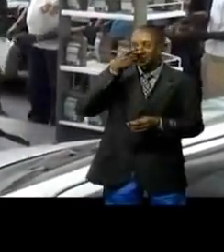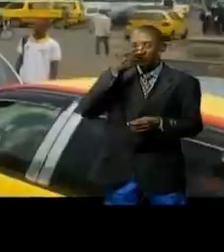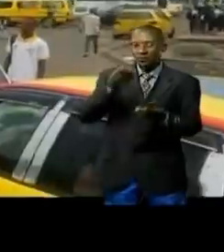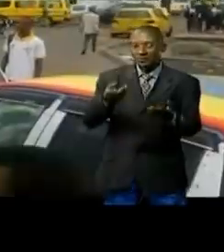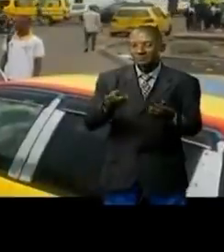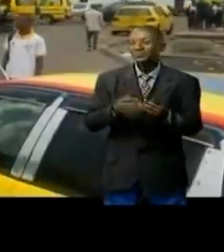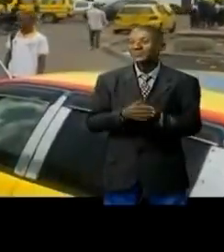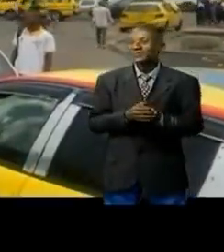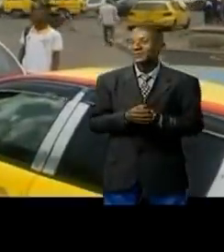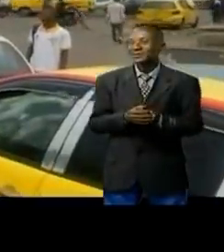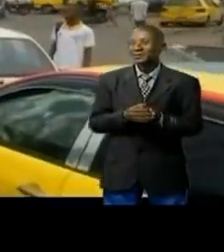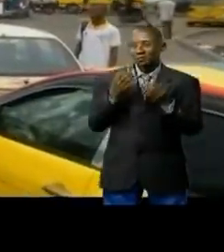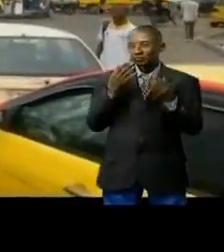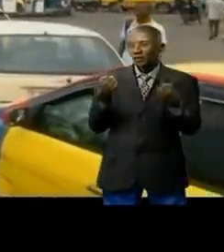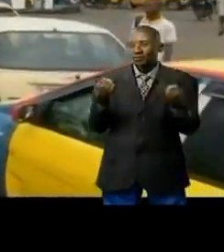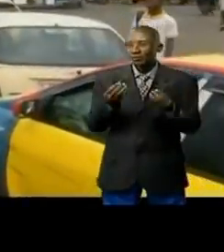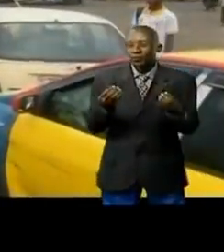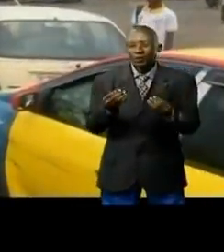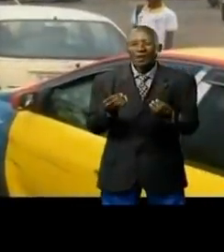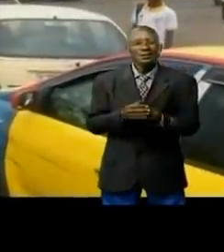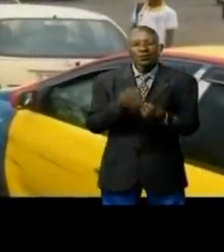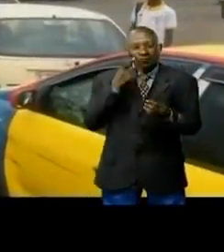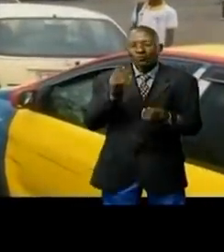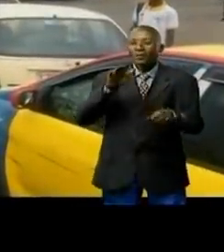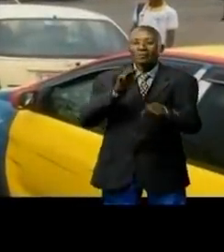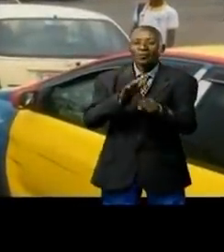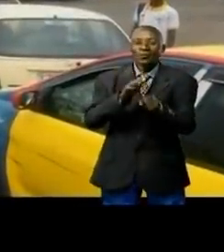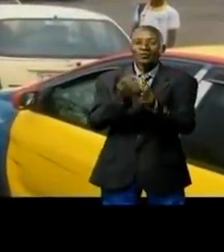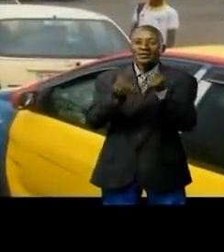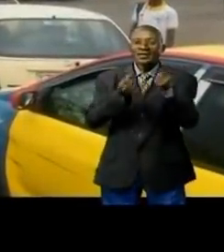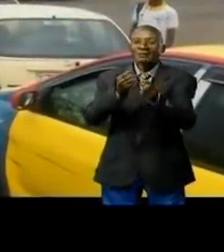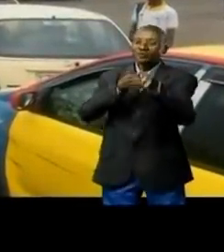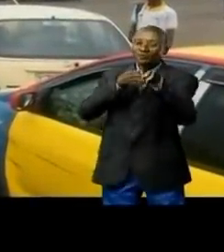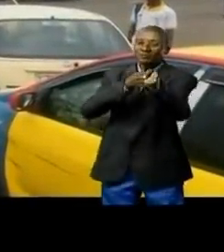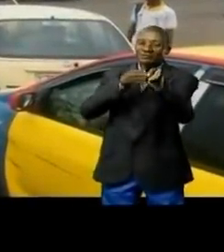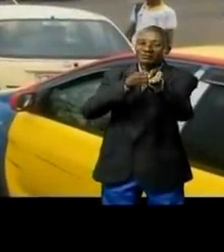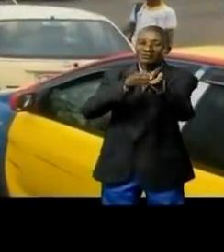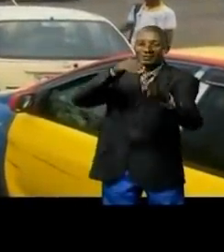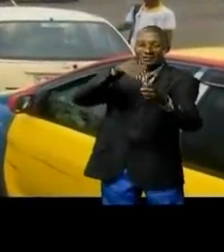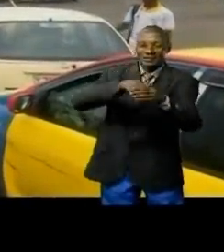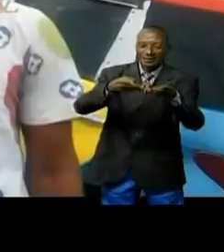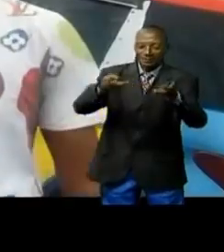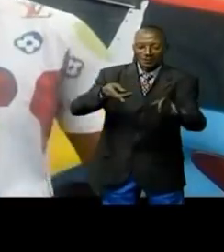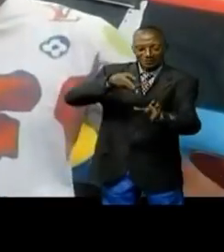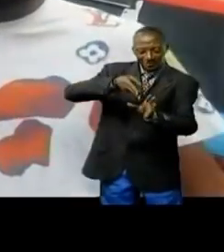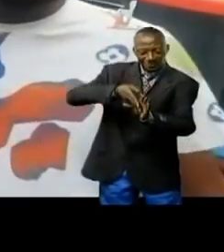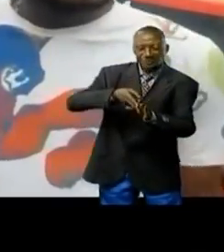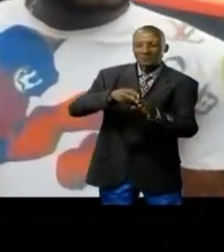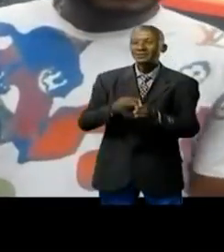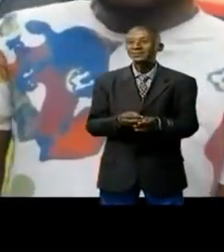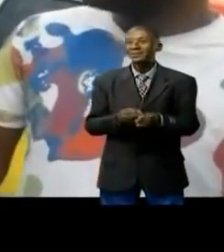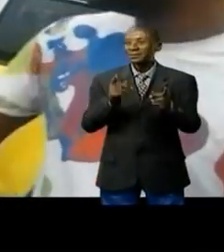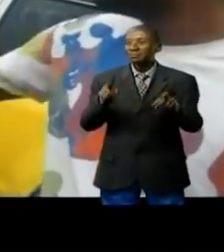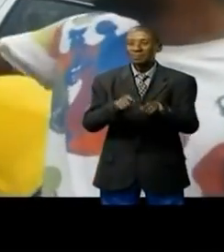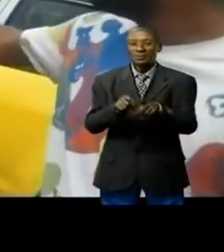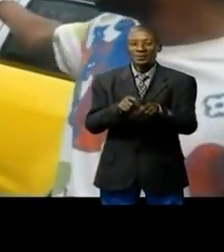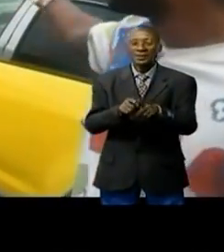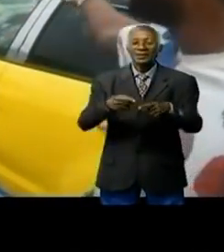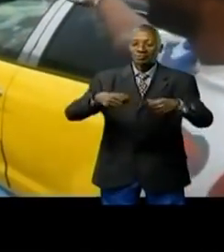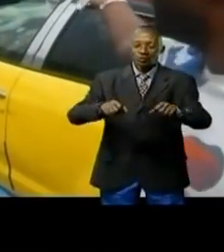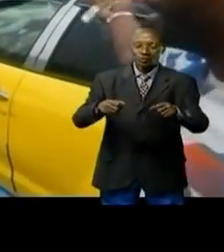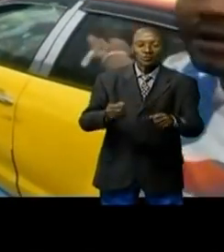servi? Pas donc étonnant de retrouver après plusieurs stations à travers les artères de la ville-province Kinshasa des dizaines de motos et